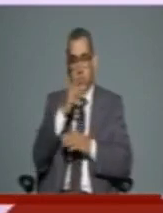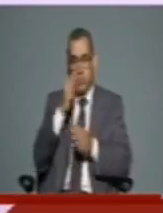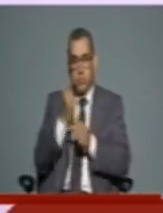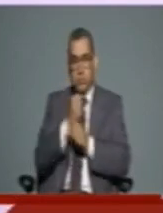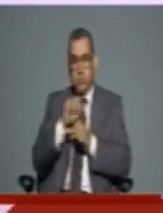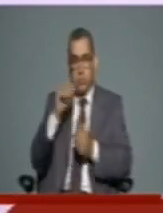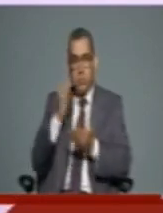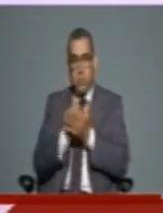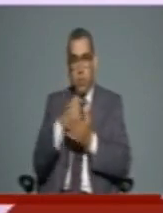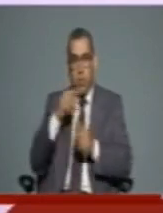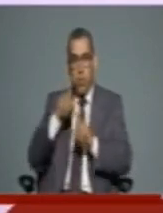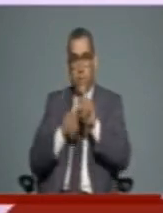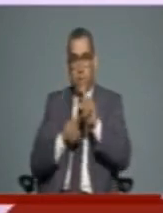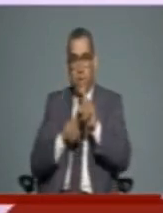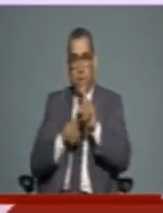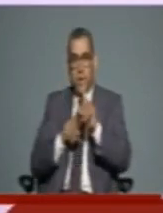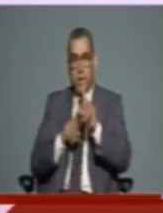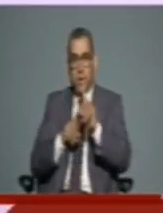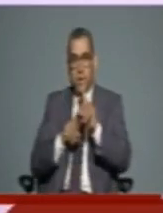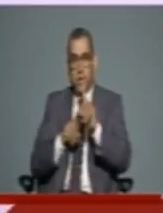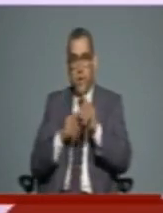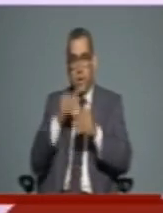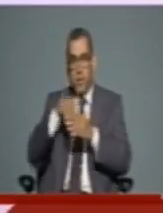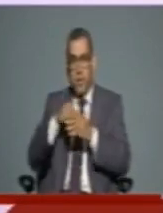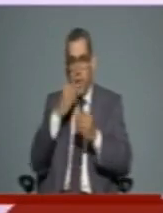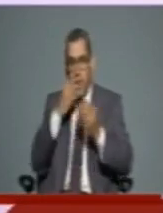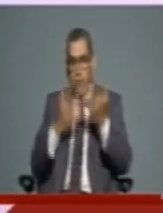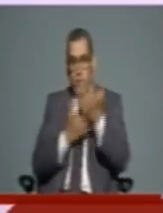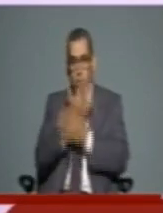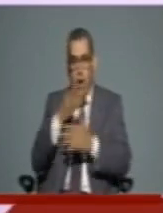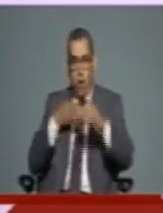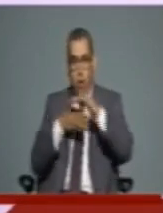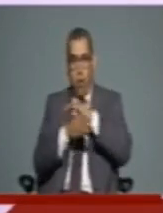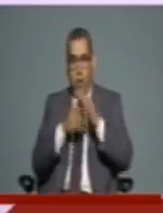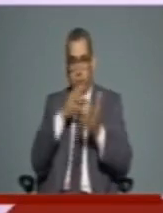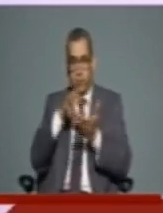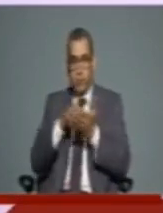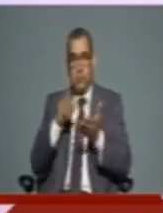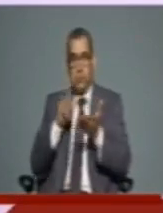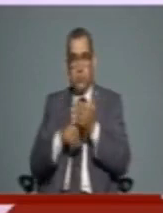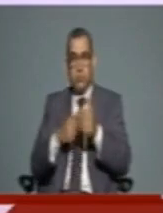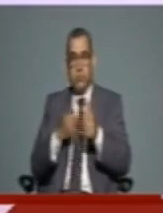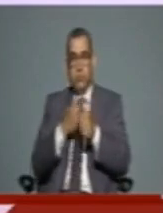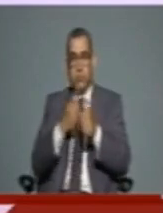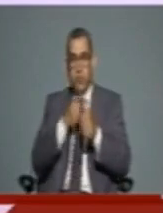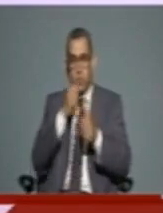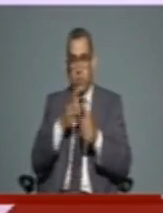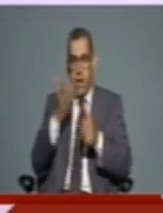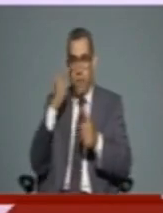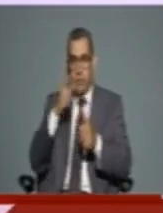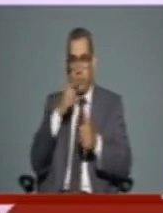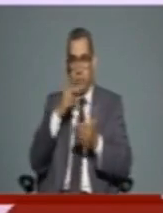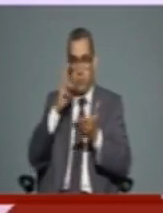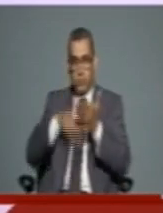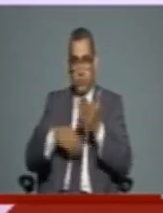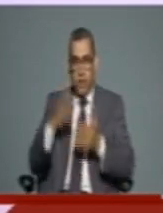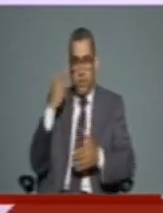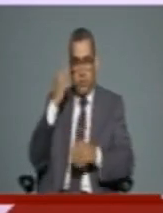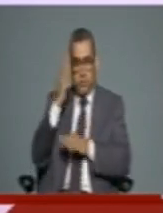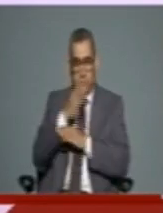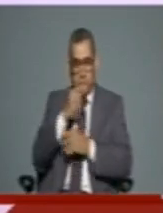وزارة التموين والتجارة الداخلية. ومن ثم لما حضرتك اعتمدت لنا الخطة